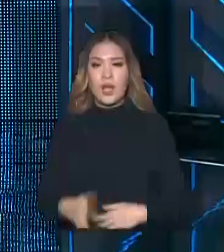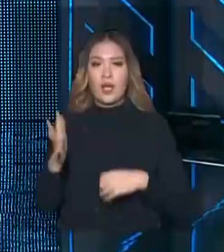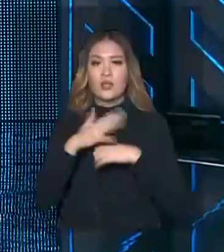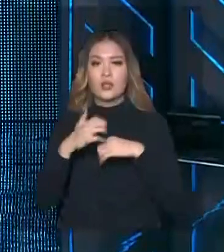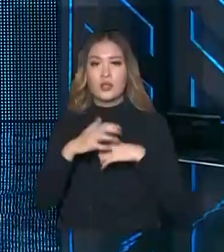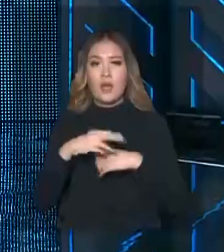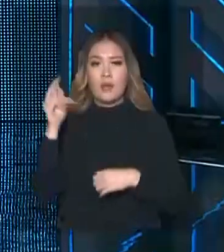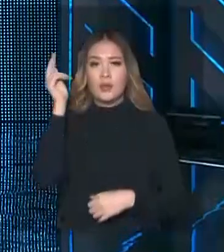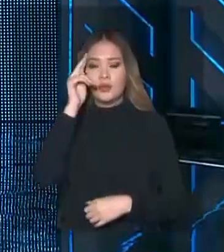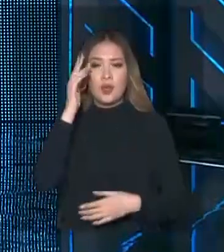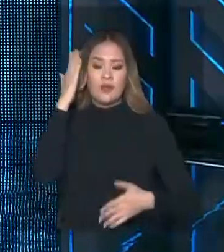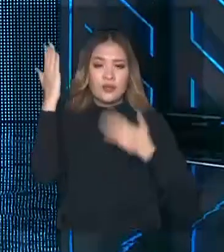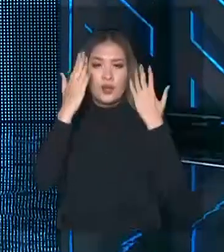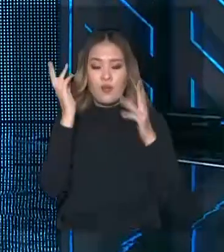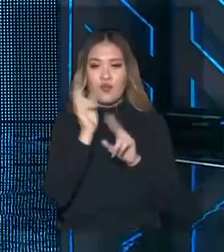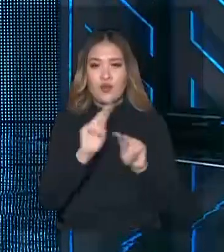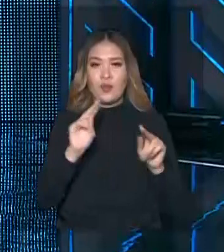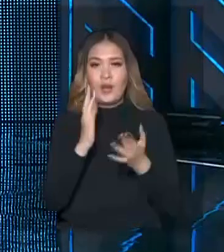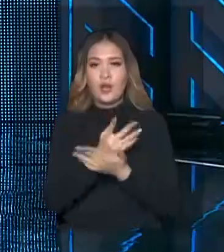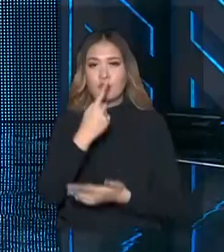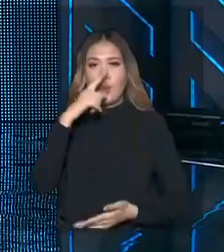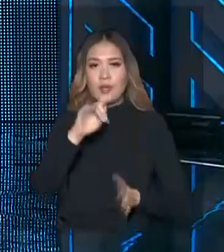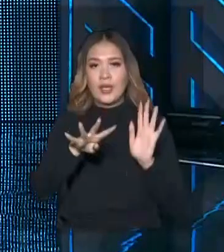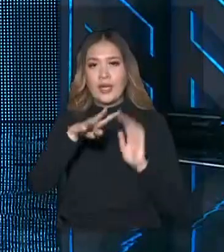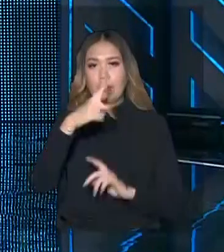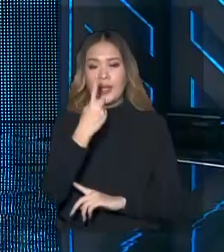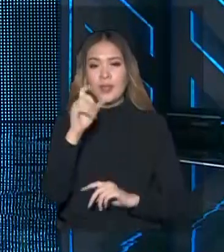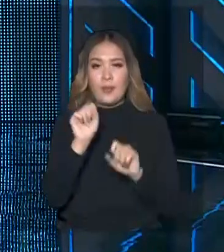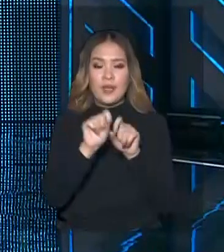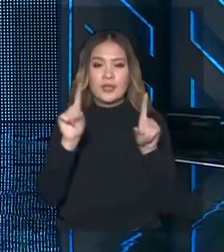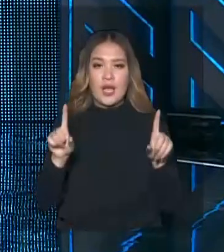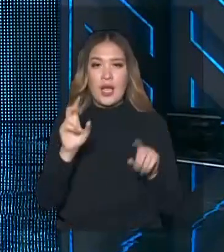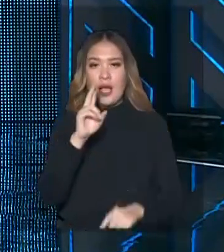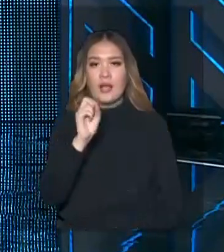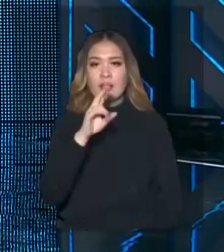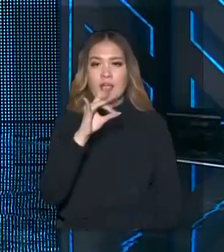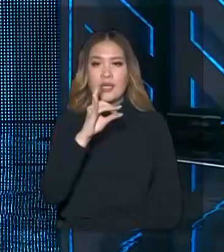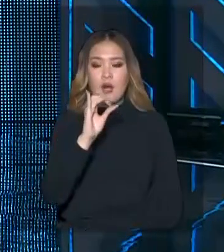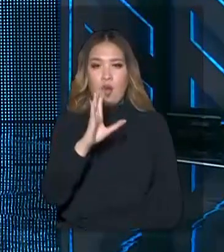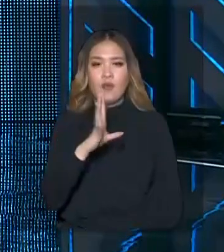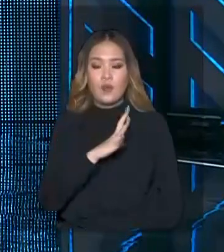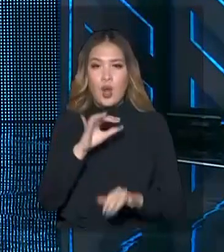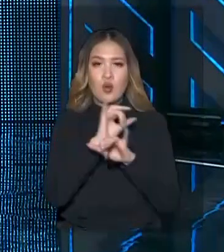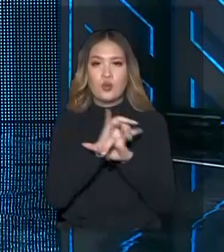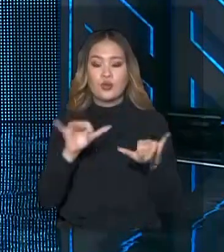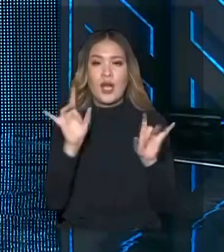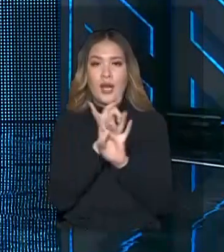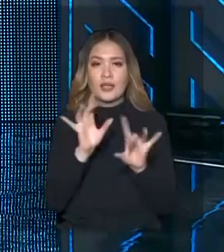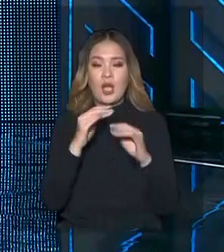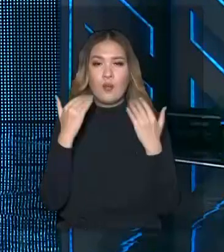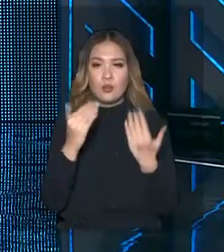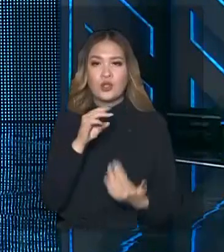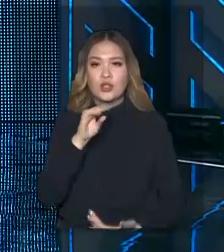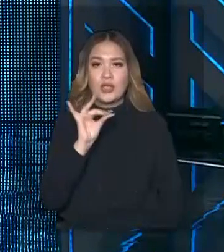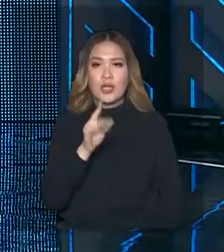Атырауда сабағын көңілді өтсетін мұғалім бар. Нөмірі 41-ші мектептің ұстазы Ислам Қадыров көпшіліктің назарын әлікті. Бүгінде